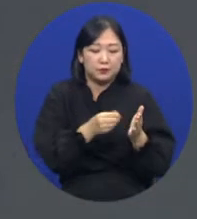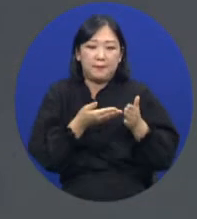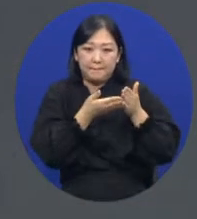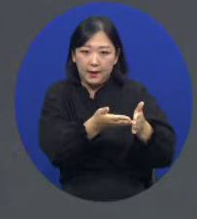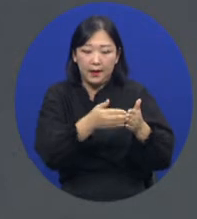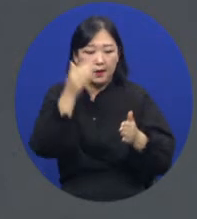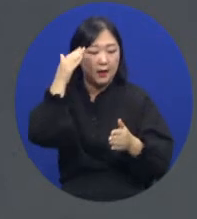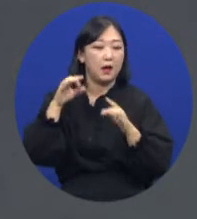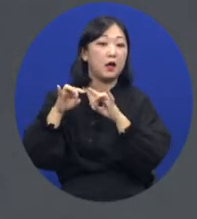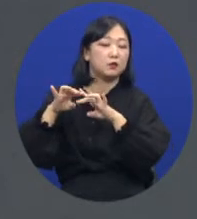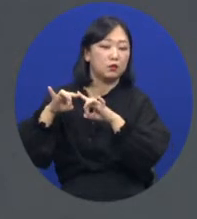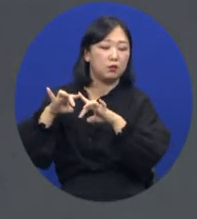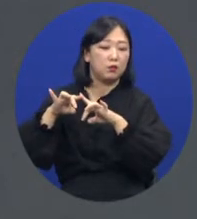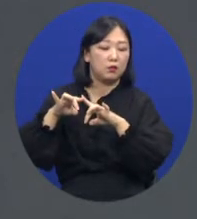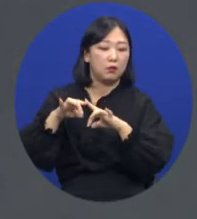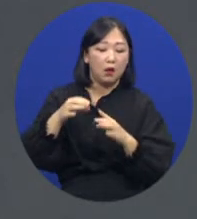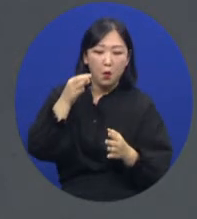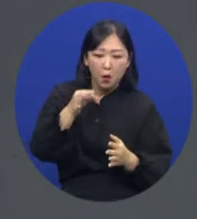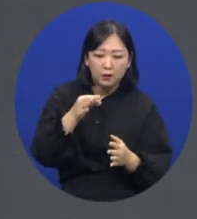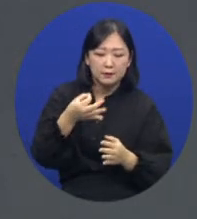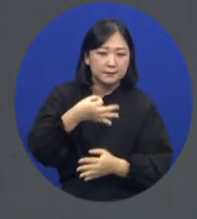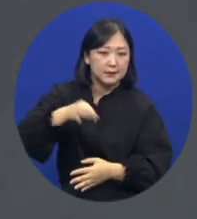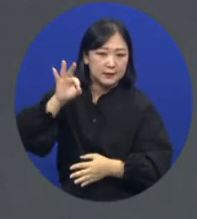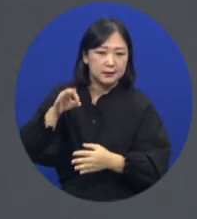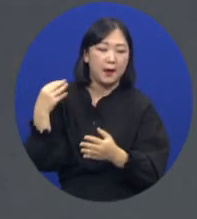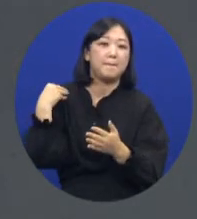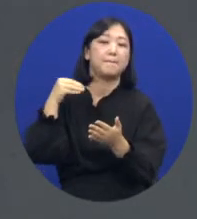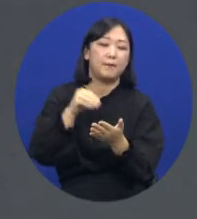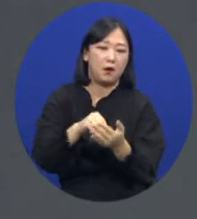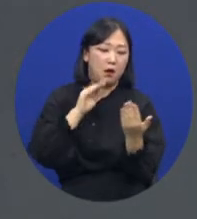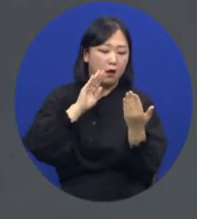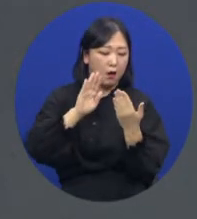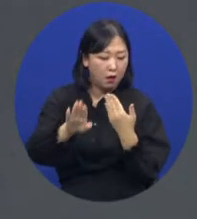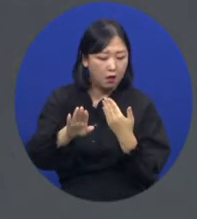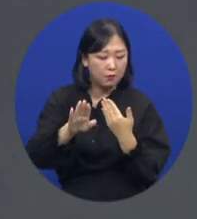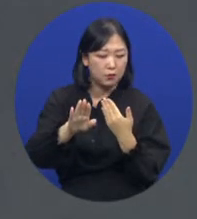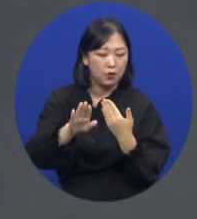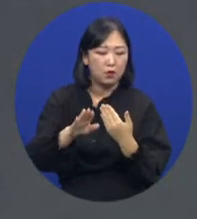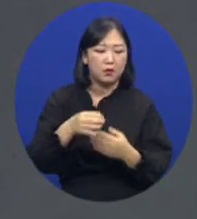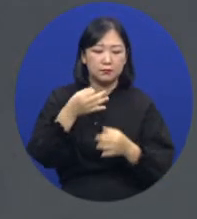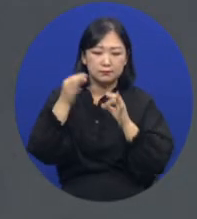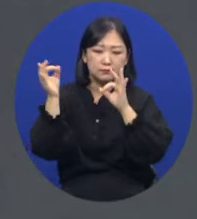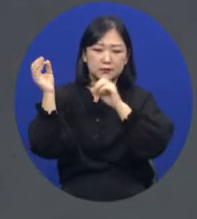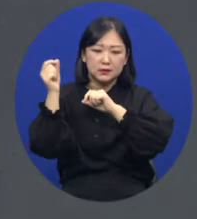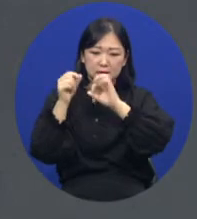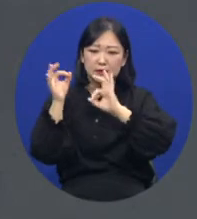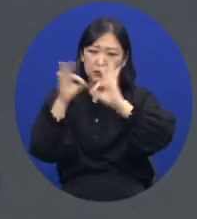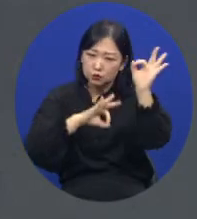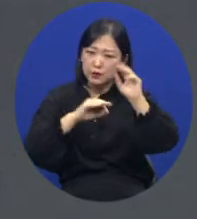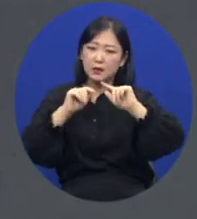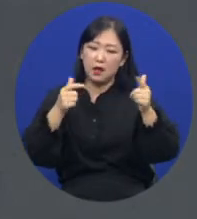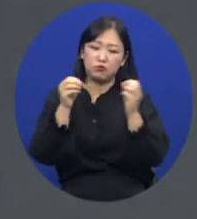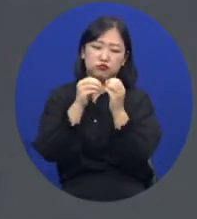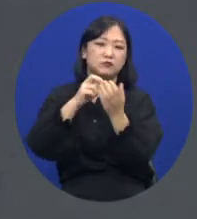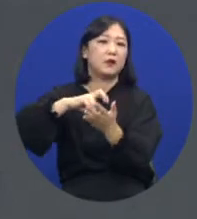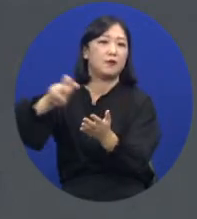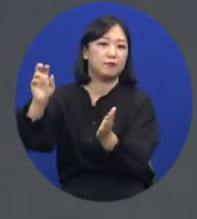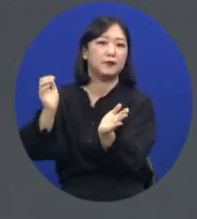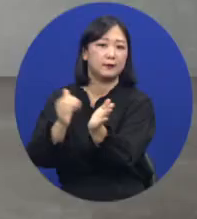제기하자 한전은 원금과 이자를 돌려주고 앞으로 실수가 없도록 하겠다는 문자를 김 씨에게